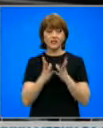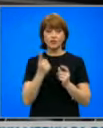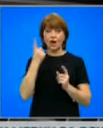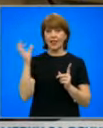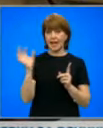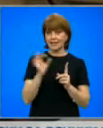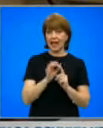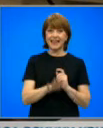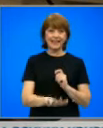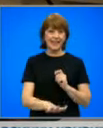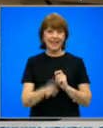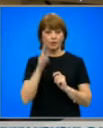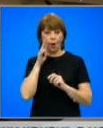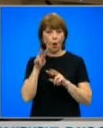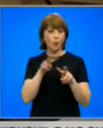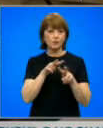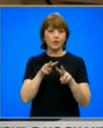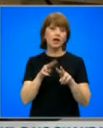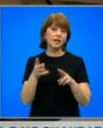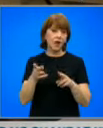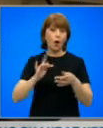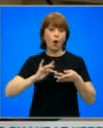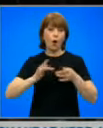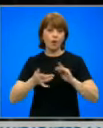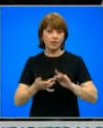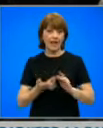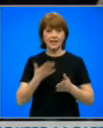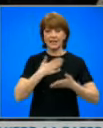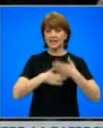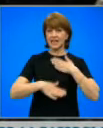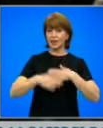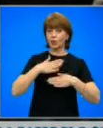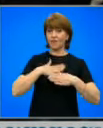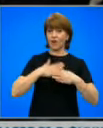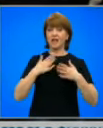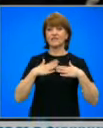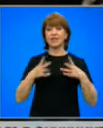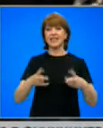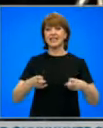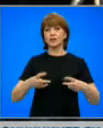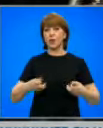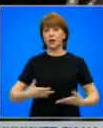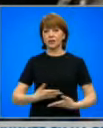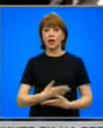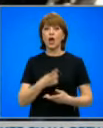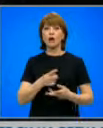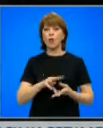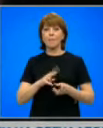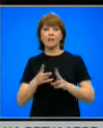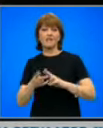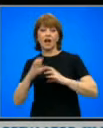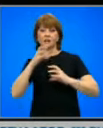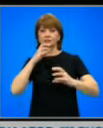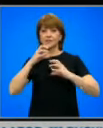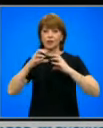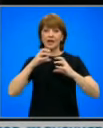една цел – детето да бъде контролирано онлайн. За задоволяване на сексуалните си желания мъжът прехвърлял комуникацията в Skype, разкрили